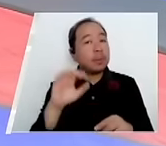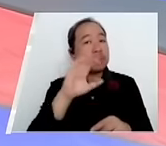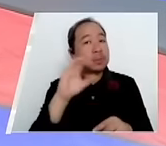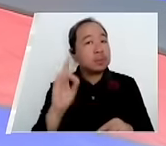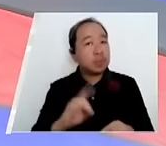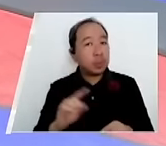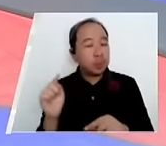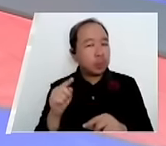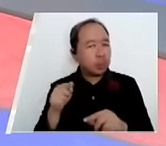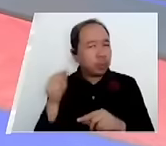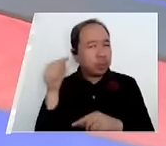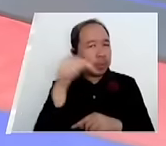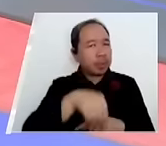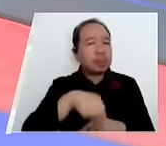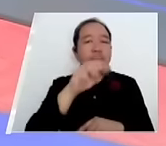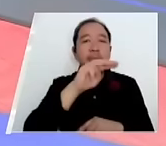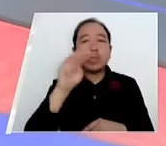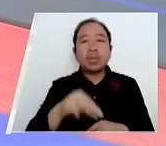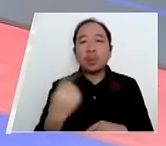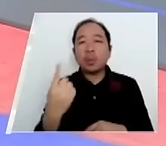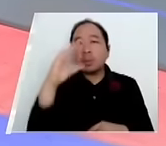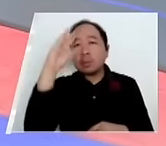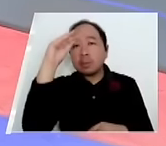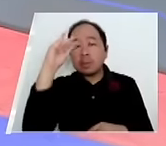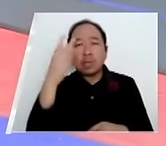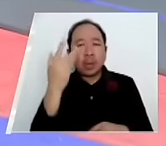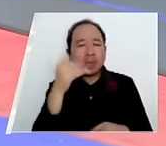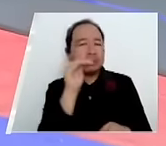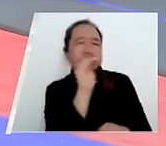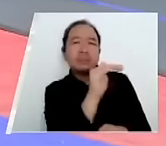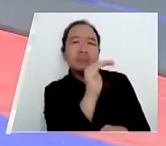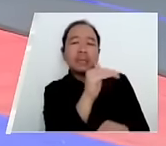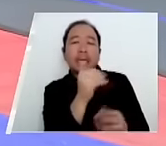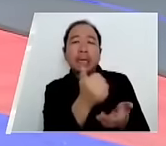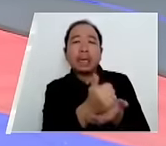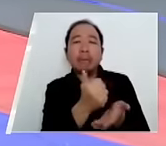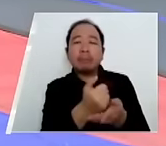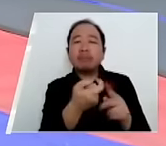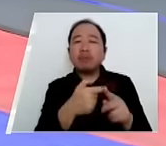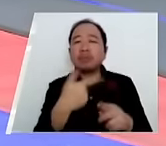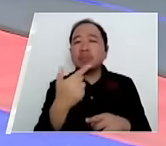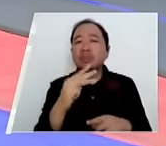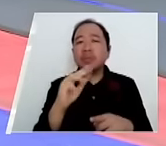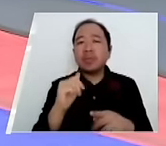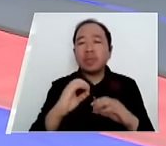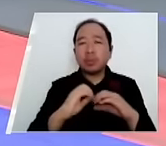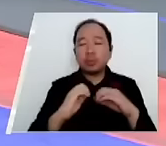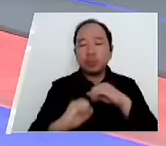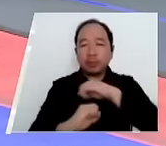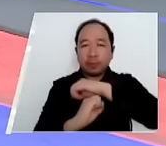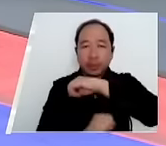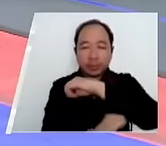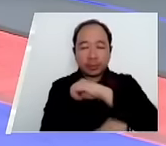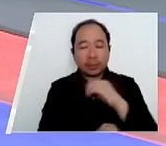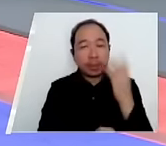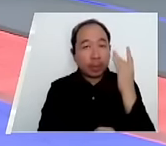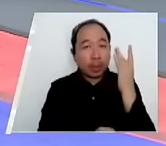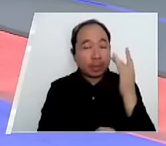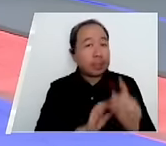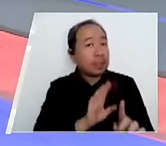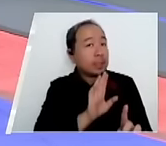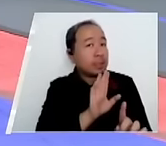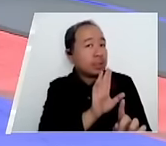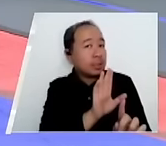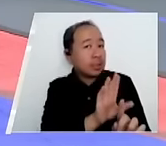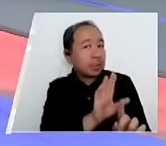isang lalaki para umapila ng tulong sa GMA Kapuso Foundation. Delikado kasi ang itinurok